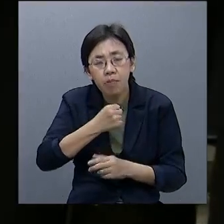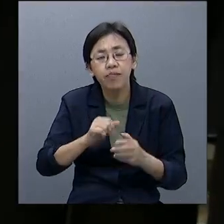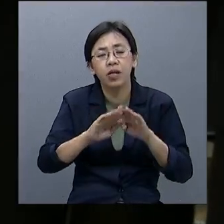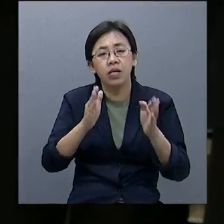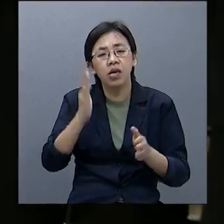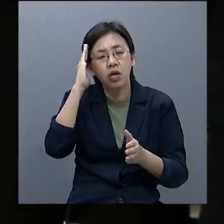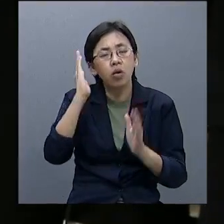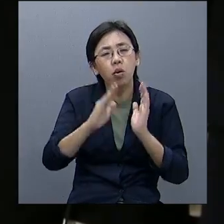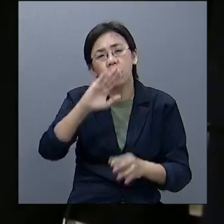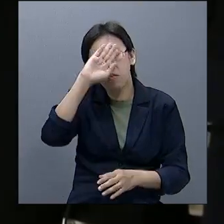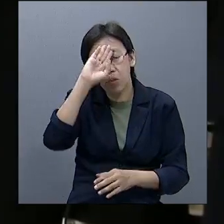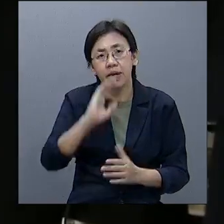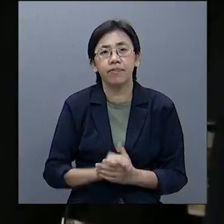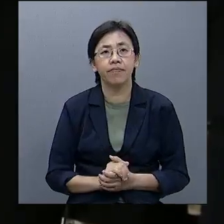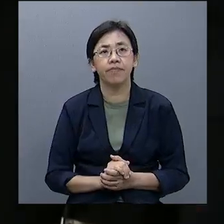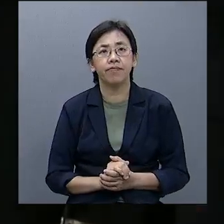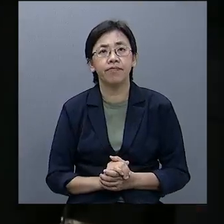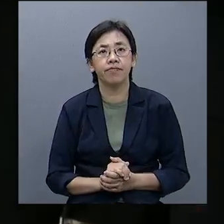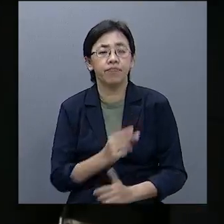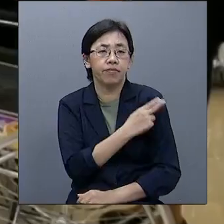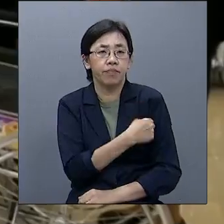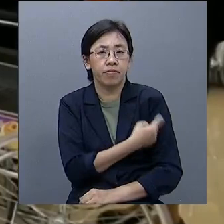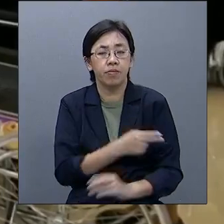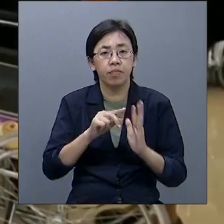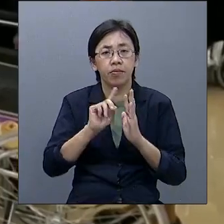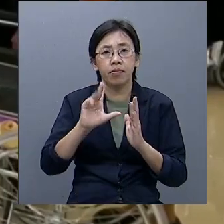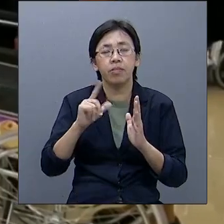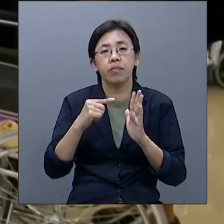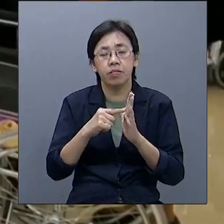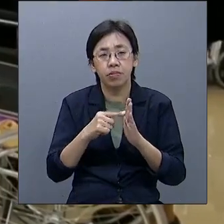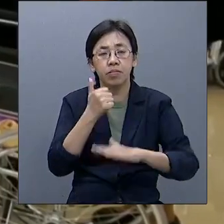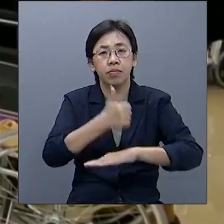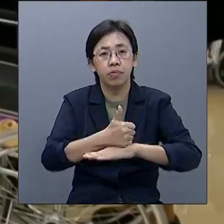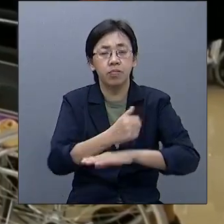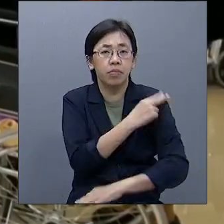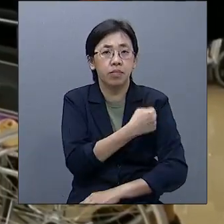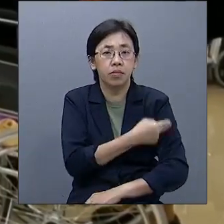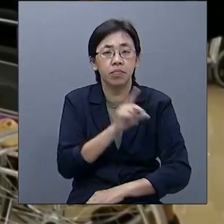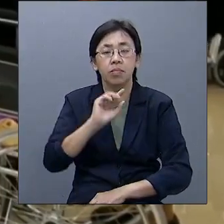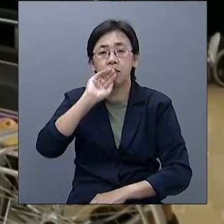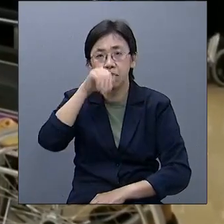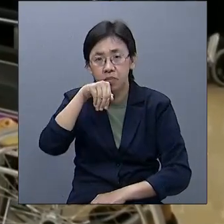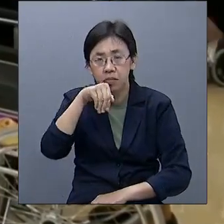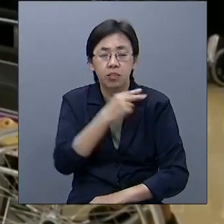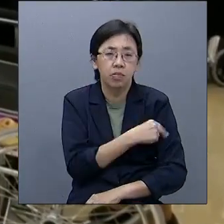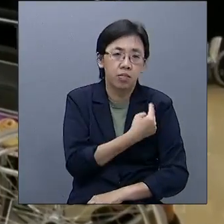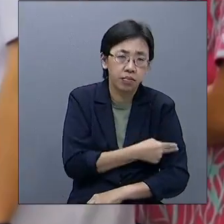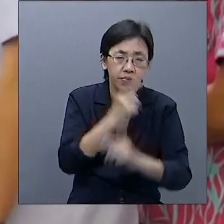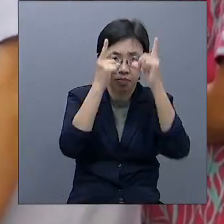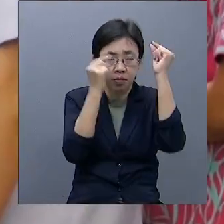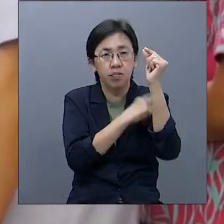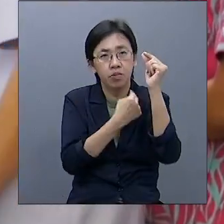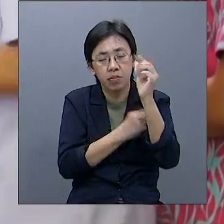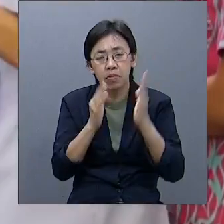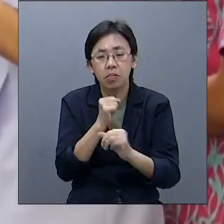คะ เรื่องนี้นะคะนายแพทย์เดชาพงสุพรรณผู้อำนวยการโรงพยาบาลด่านช้างและแพทย์พยาบาลเจ้าหน้าที่บุคลากรทาง